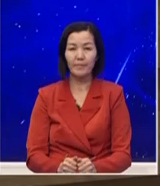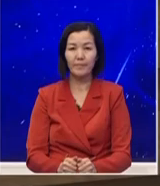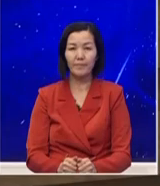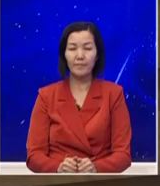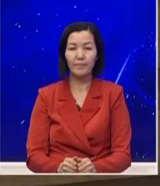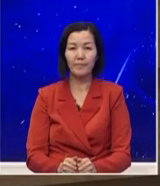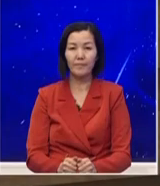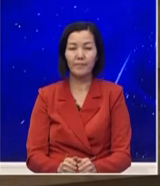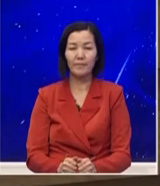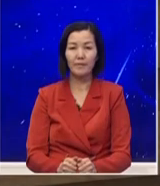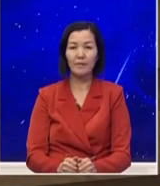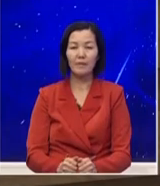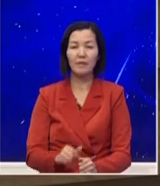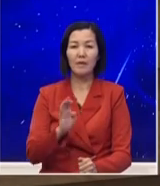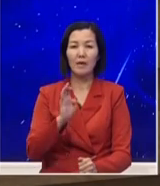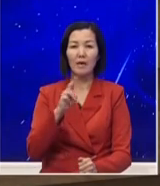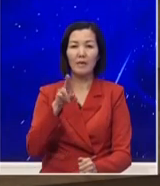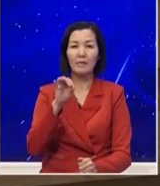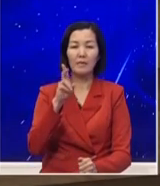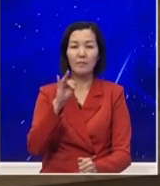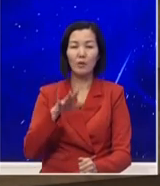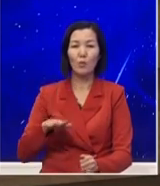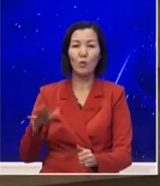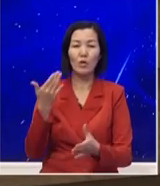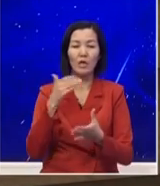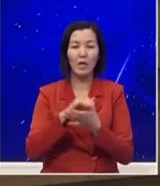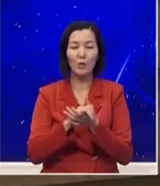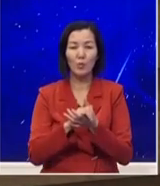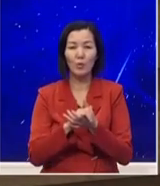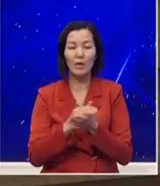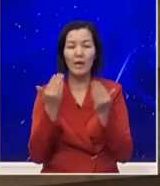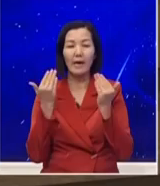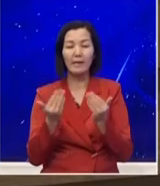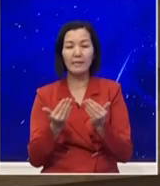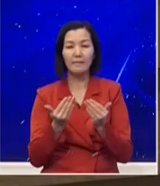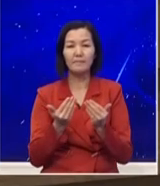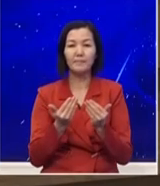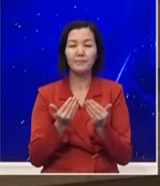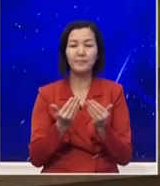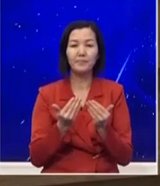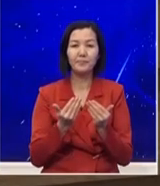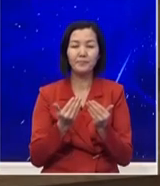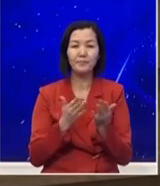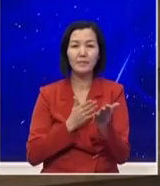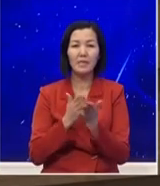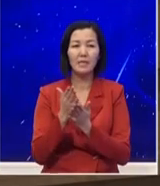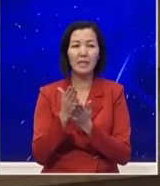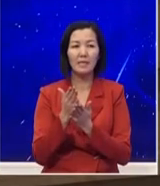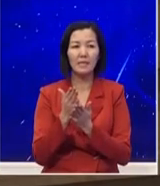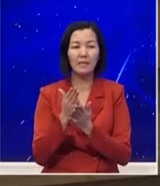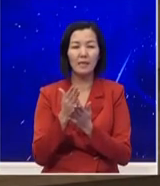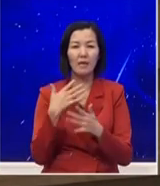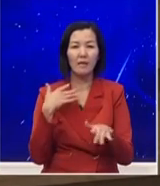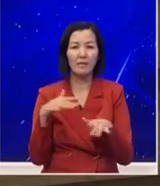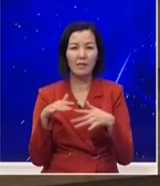мынау әдеби өлкетану, мысалға қазір өлкетану саласы бір кішкене